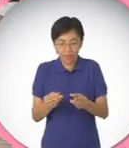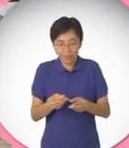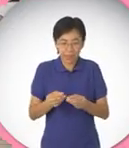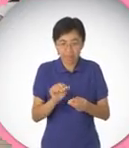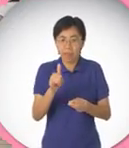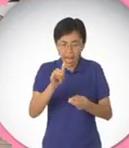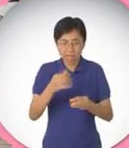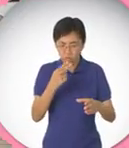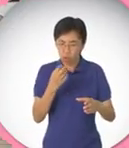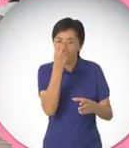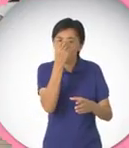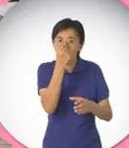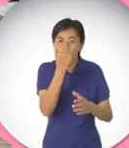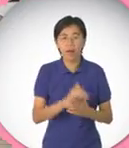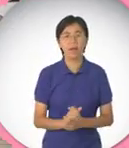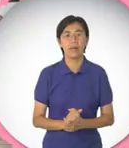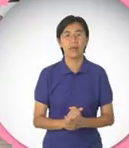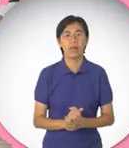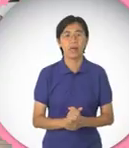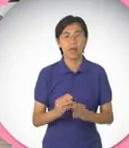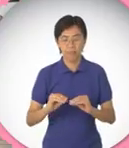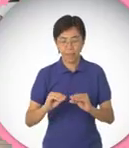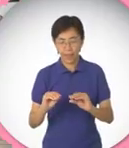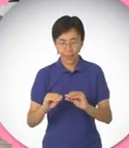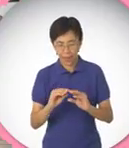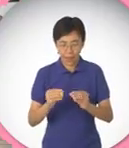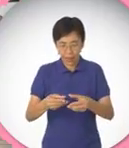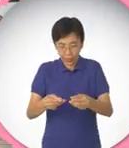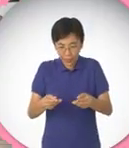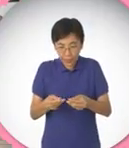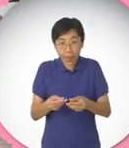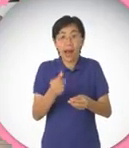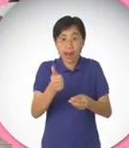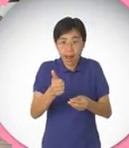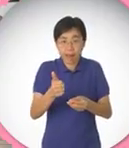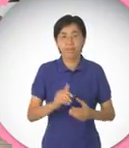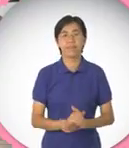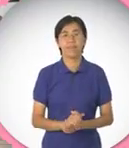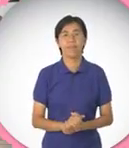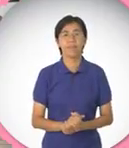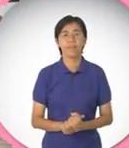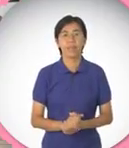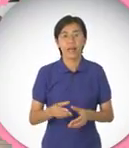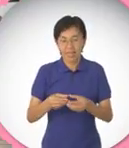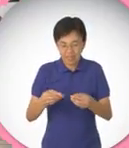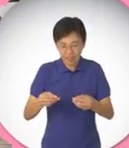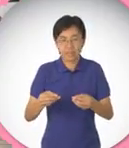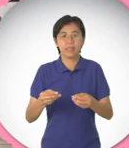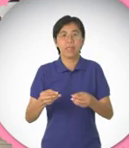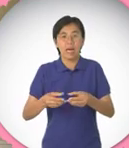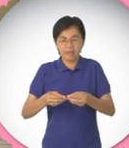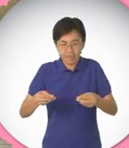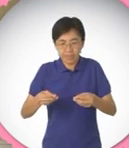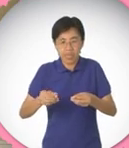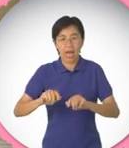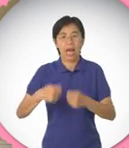ก็มีอาจจะยังไม่ทั่วถึงถ้าลองสักสองที่เราใช้ได้ก็คือโอเคละ ดึงไป ใช่บางทีเราขึงคือถ้าดึงปื้ดอะไรอย่างเงี้ยมันจะขาด